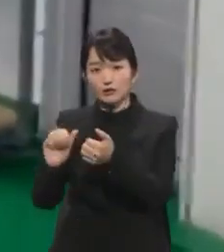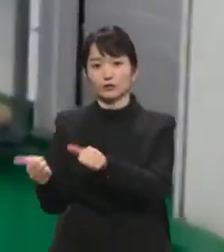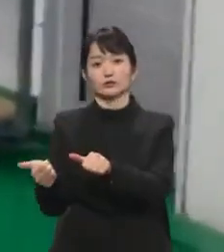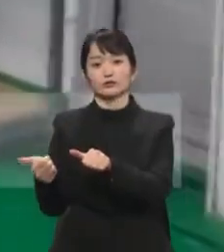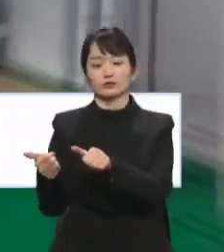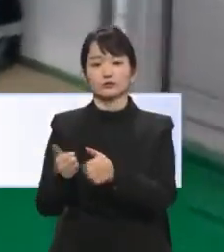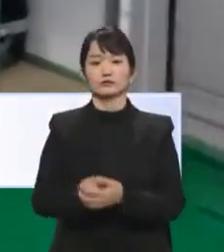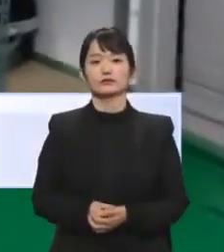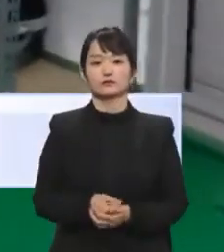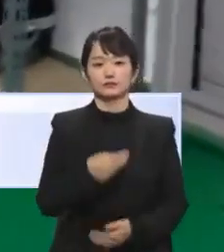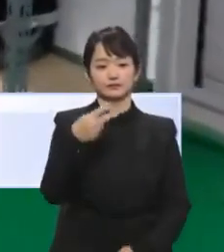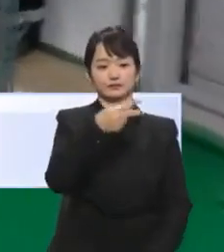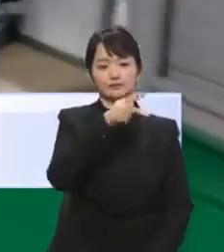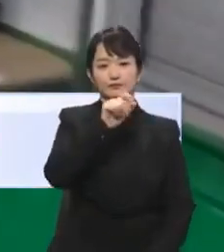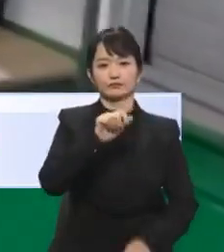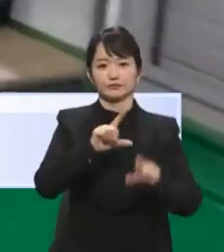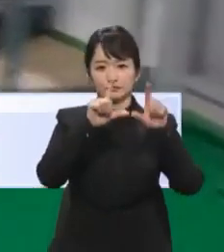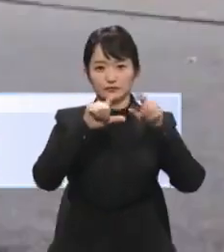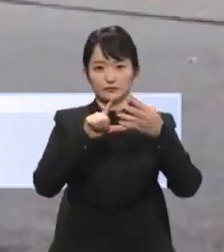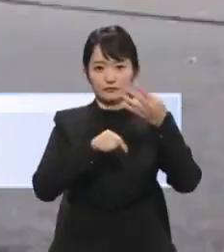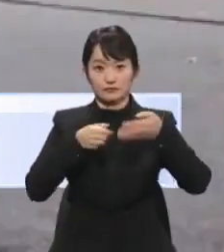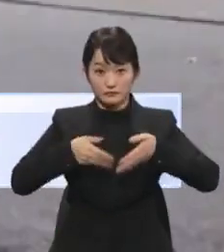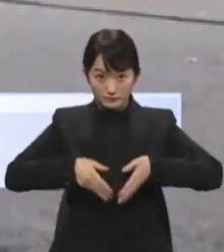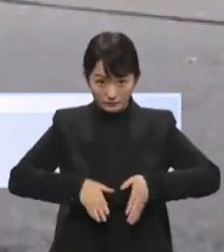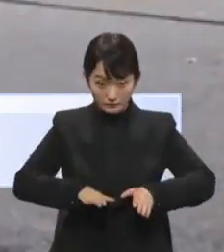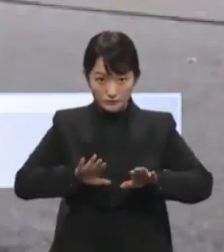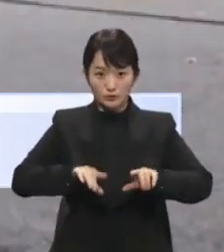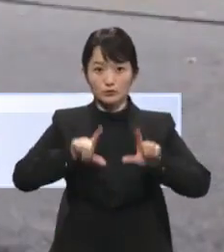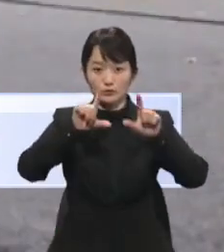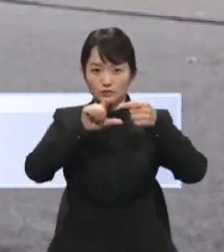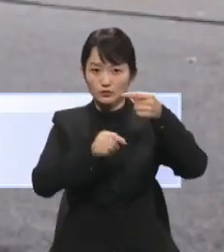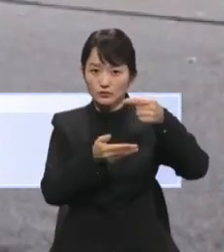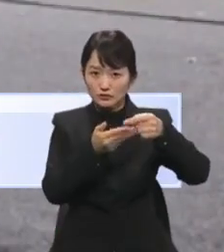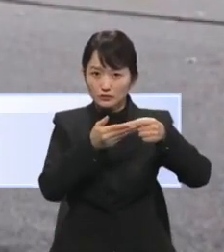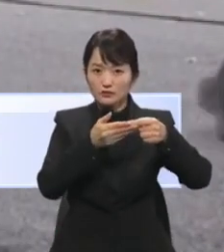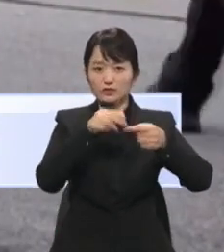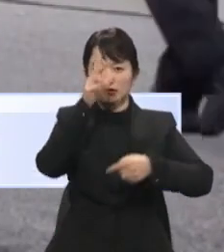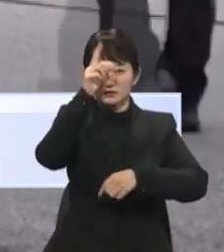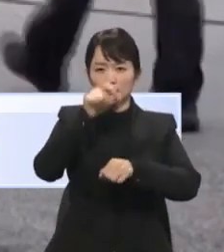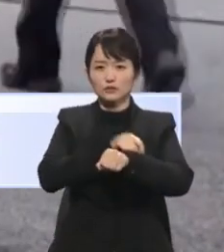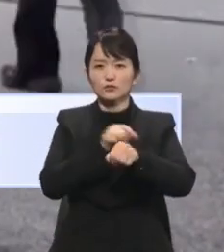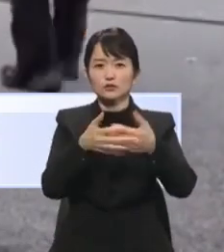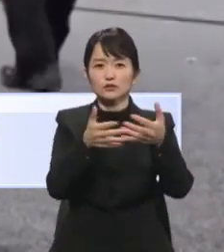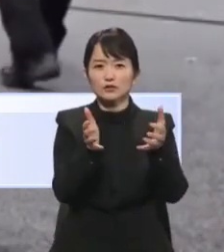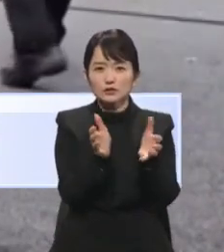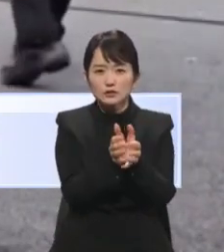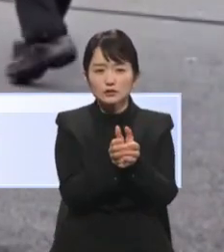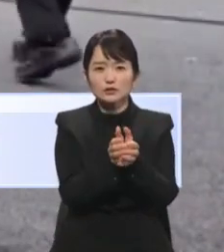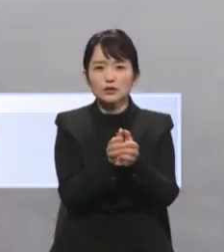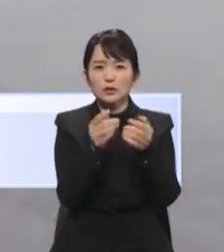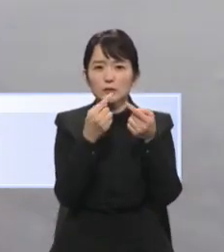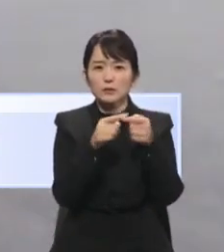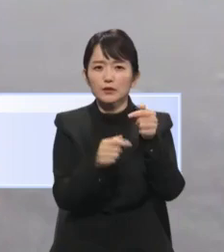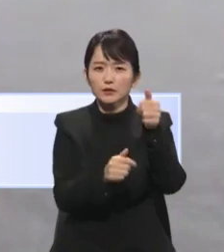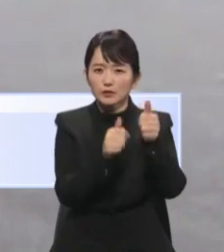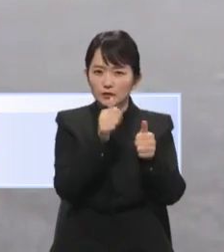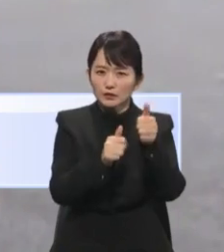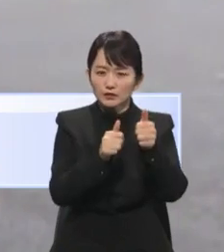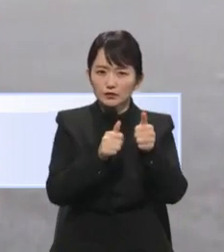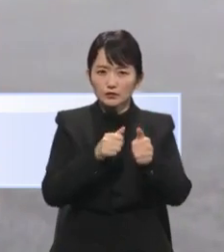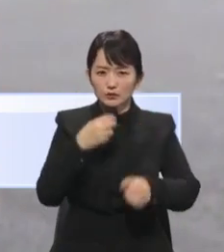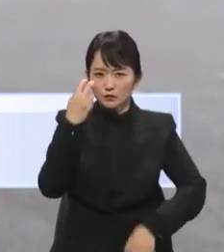알려졌습니다. 2015년 4월 태어난 럭키는 올해 초 경찰특공대 전술평가대회에서 수색견